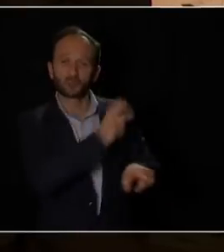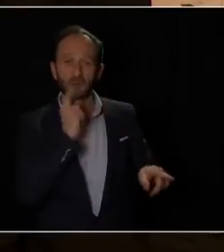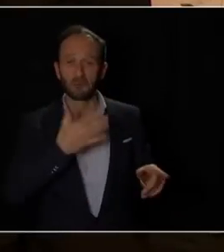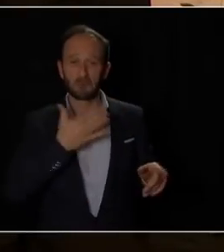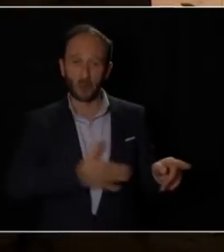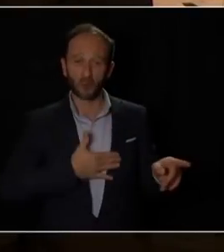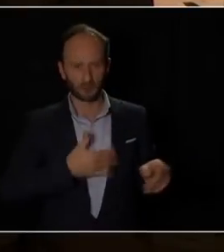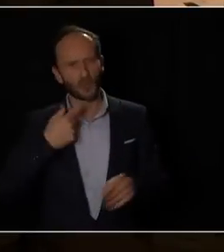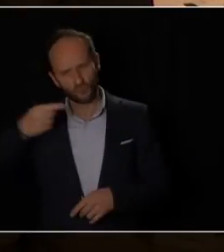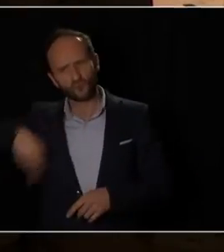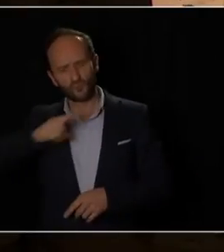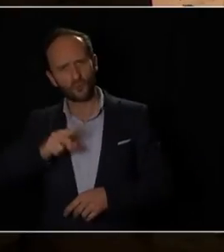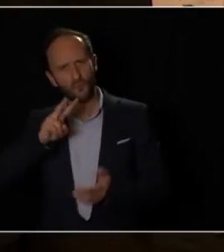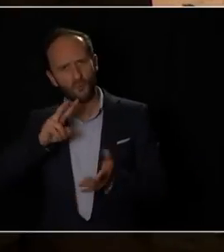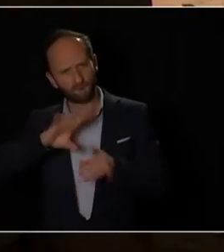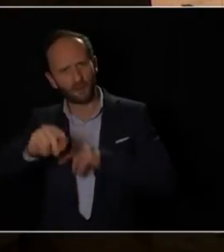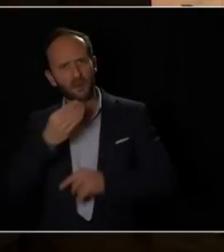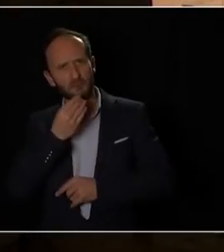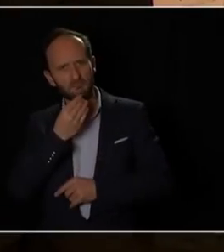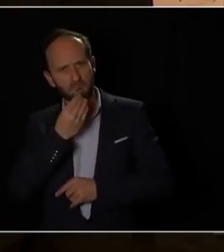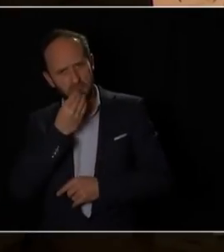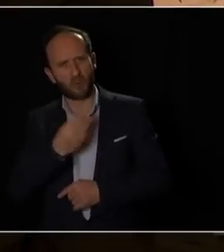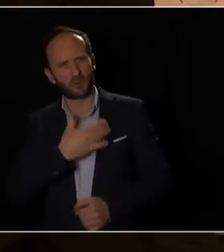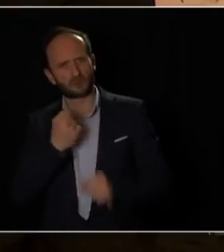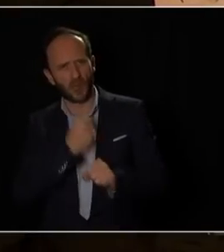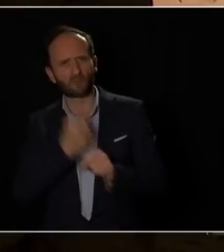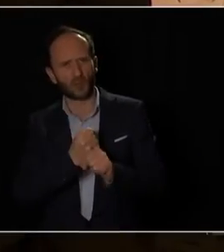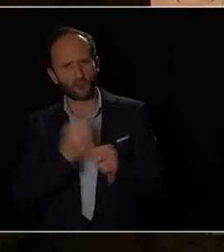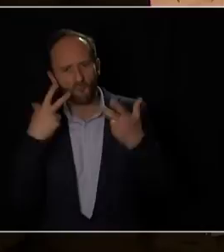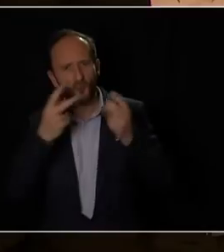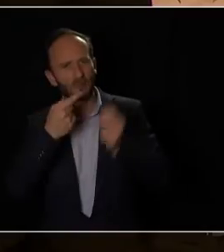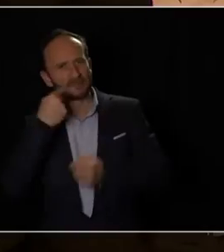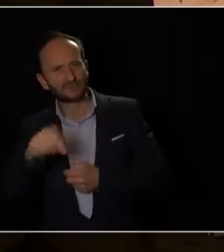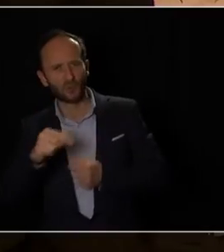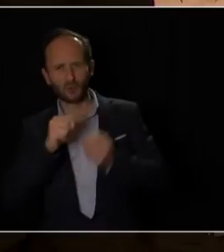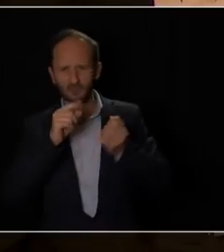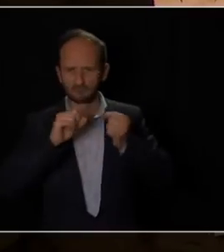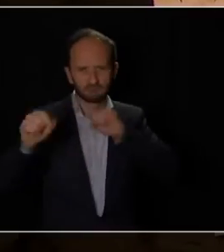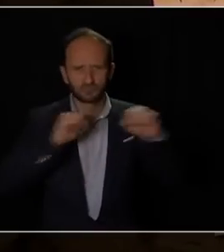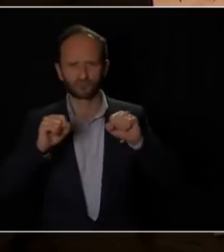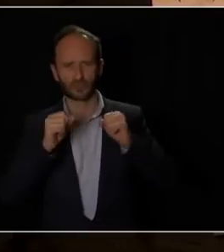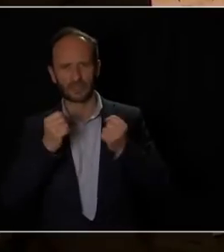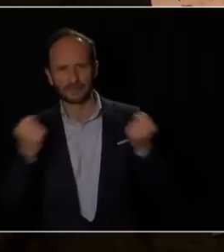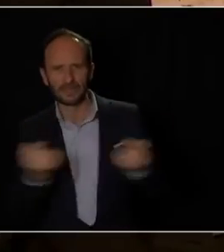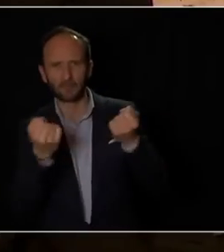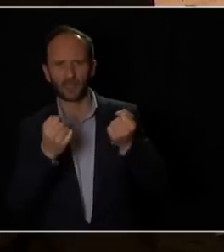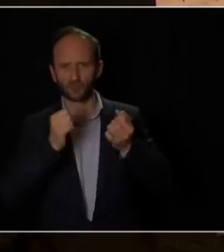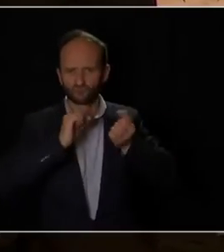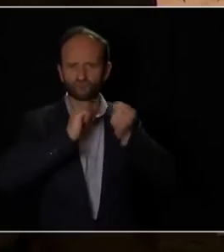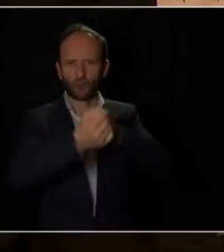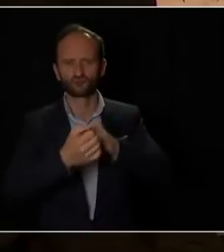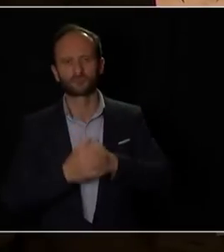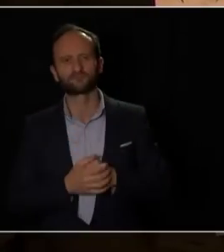travail pour que Dijon se transforme, pour que Dijon soit une ville dynamique qui bouge. En ce début d'année